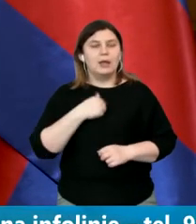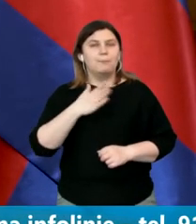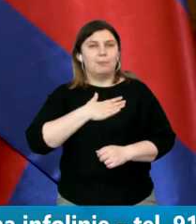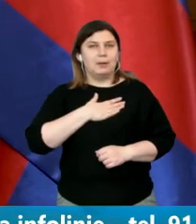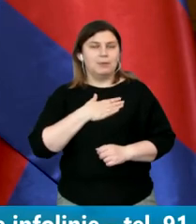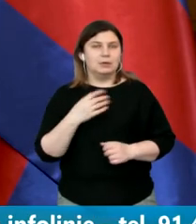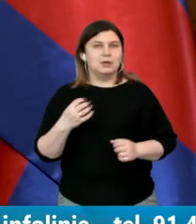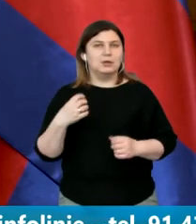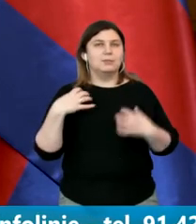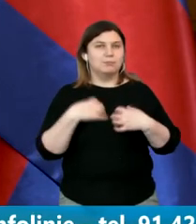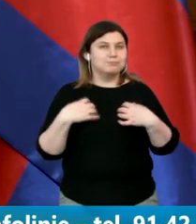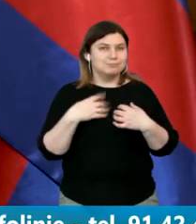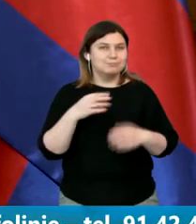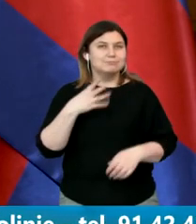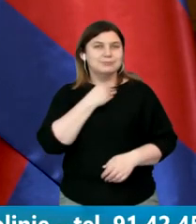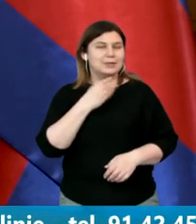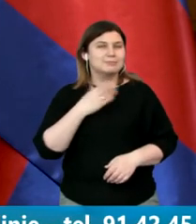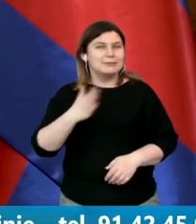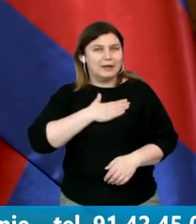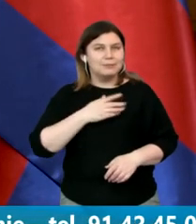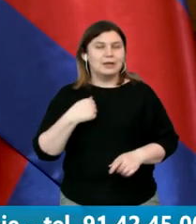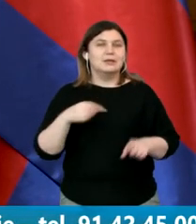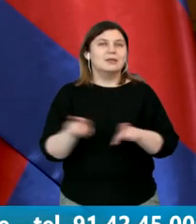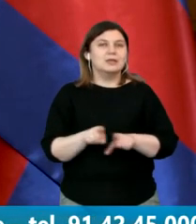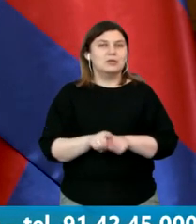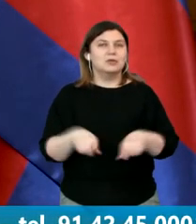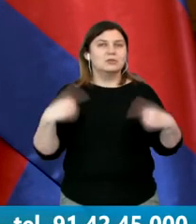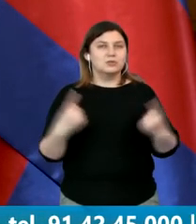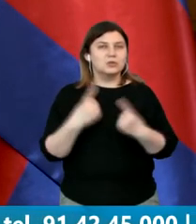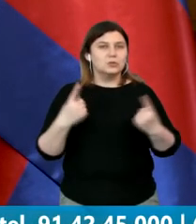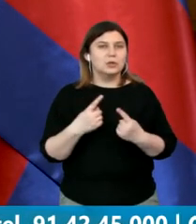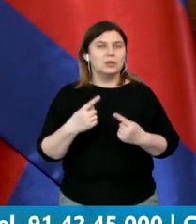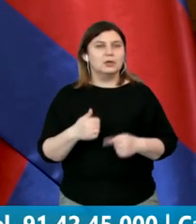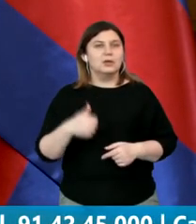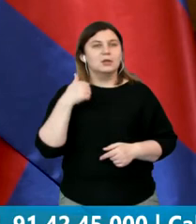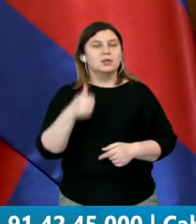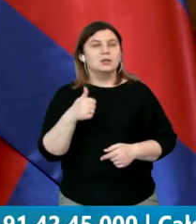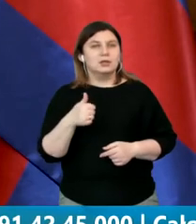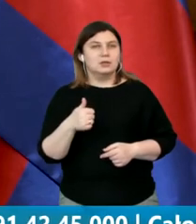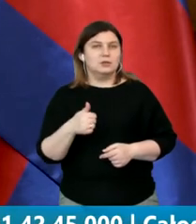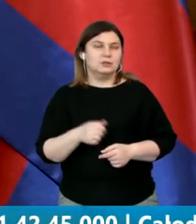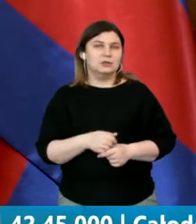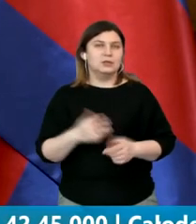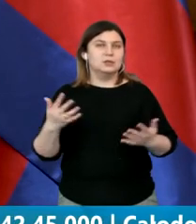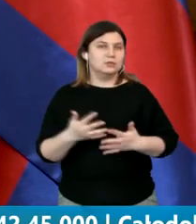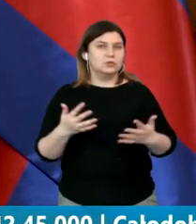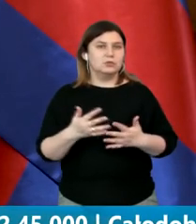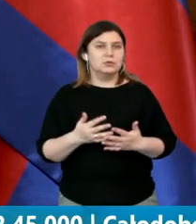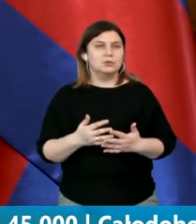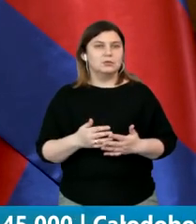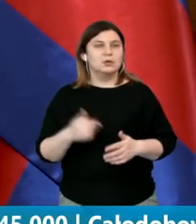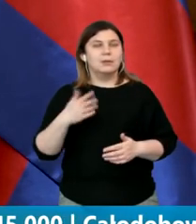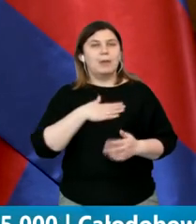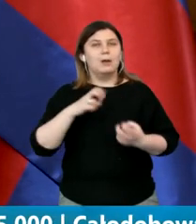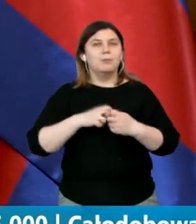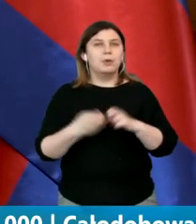właścicielem czworonoga, więc i też mi się zdarzały takie sytuacje, przynajmniej jedna, gdzie miałem kłopot